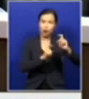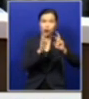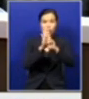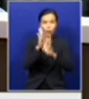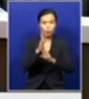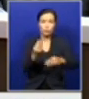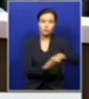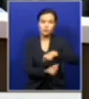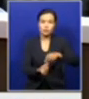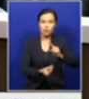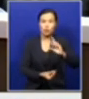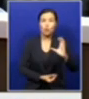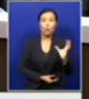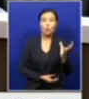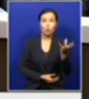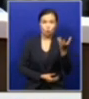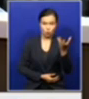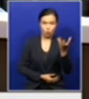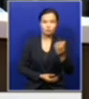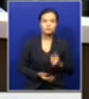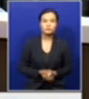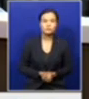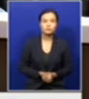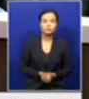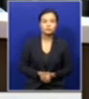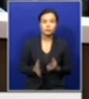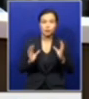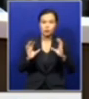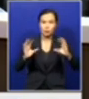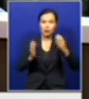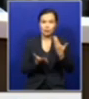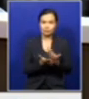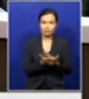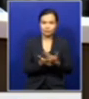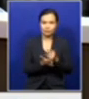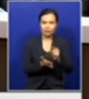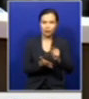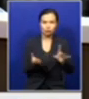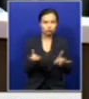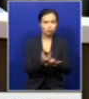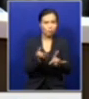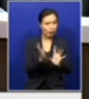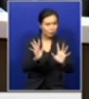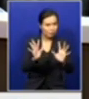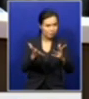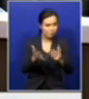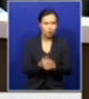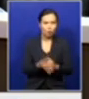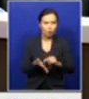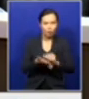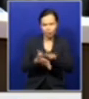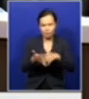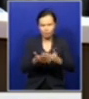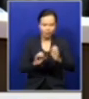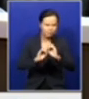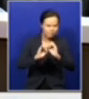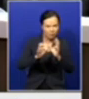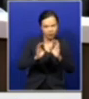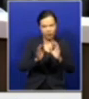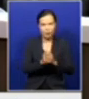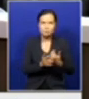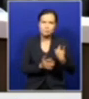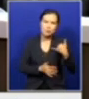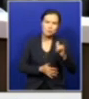ฐกิจโลกค่ะถ้ารัฐบาลใช้เงินก้อนนี้อย่างไม่มีประสิทธิภาพไร้ทิศทางที่ชัดเจนไม่สามาร